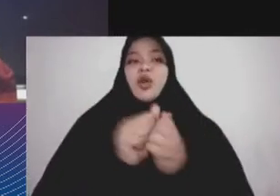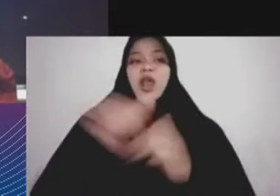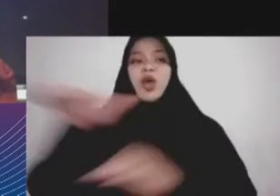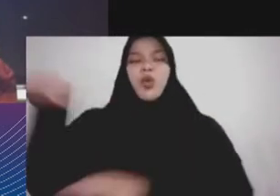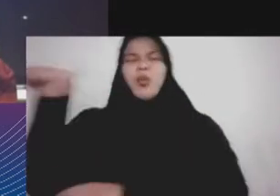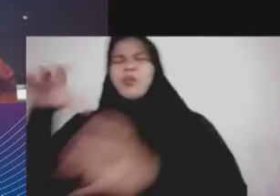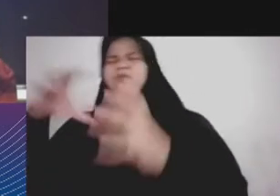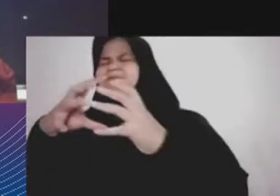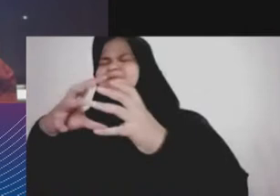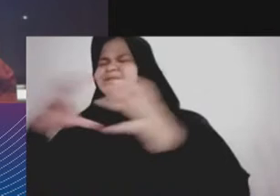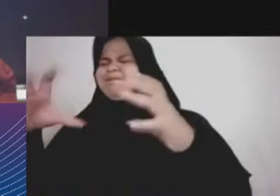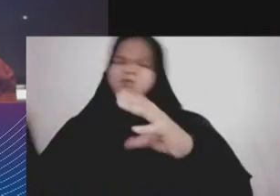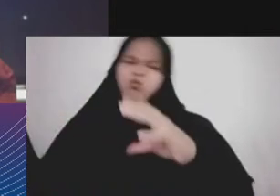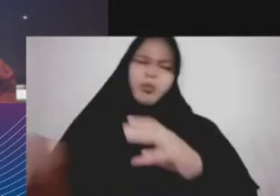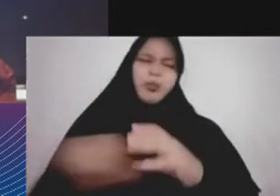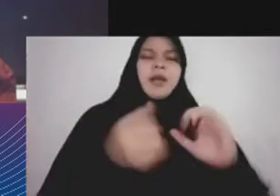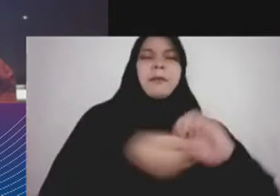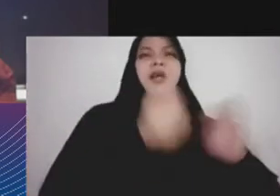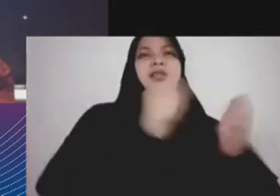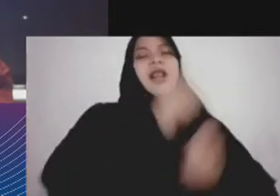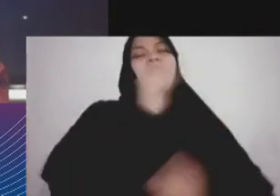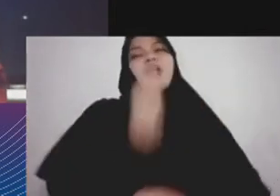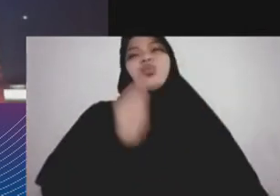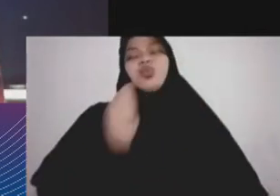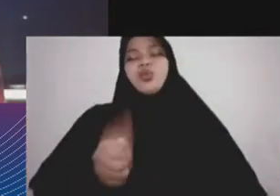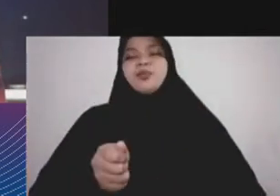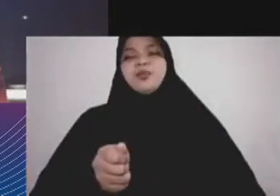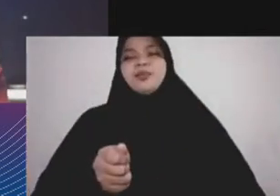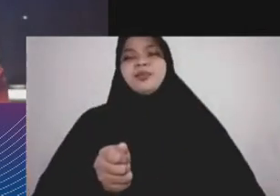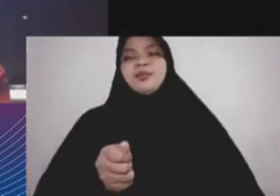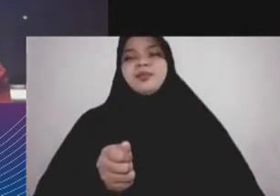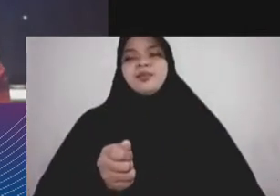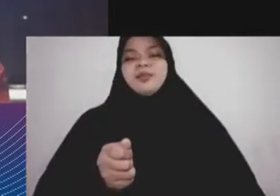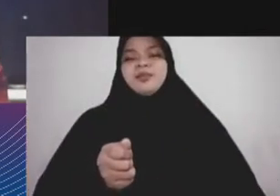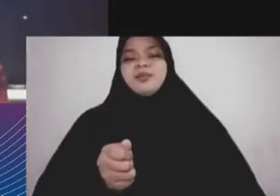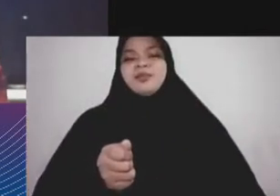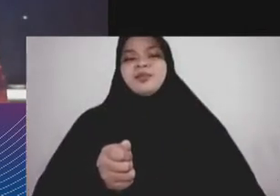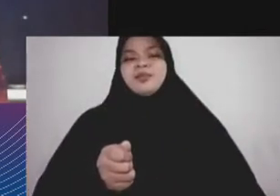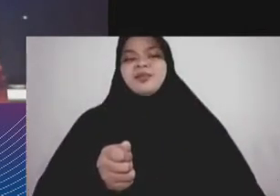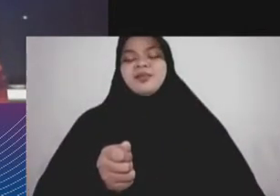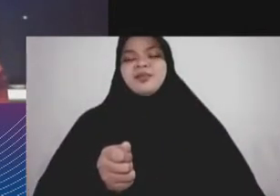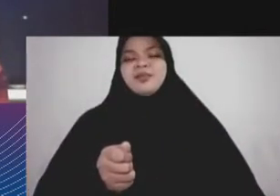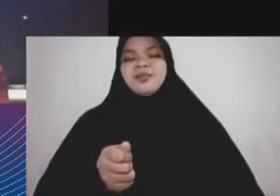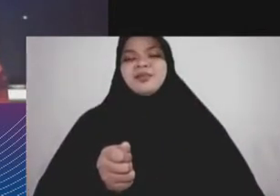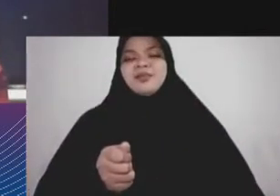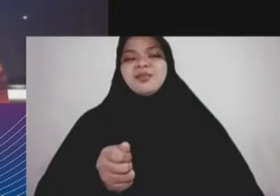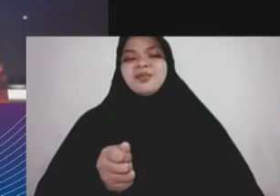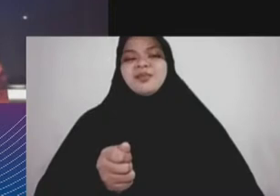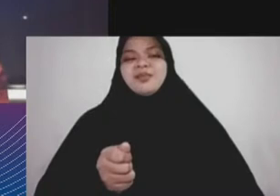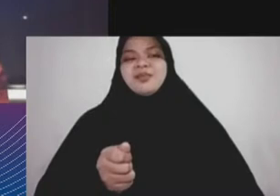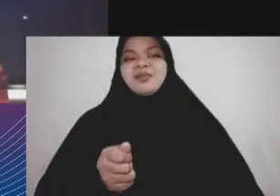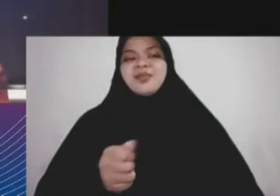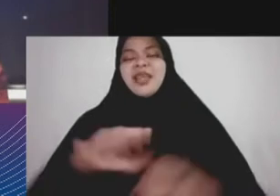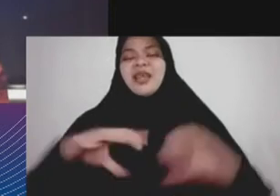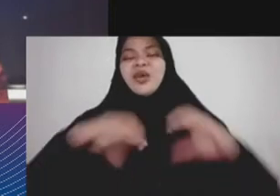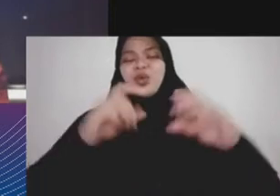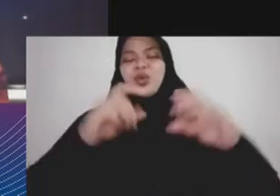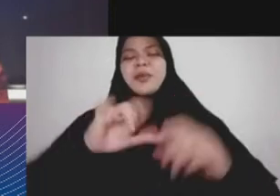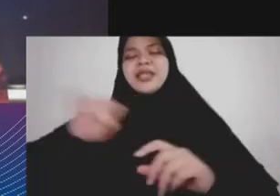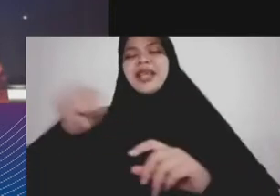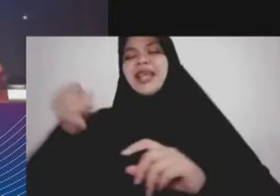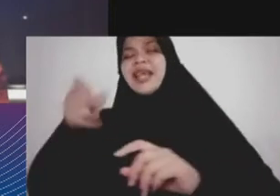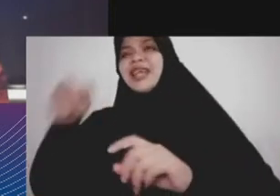sekali problematika hukum dalam kita untuk menjadikan ini undang-undang.